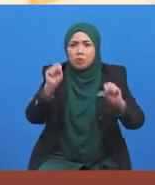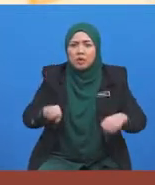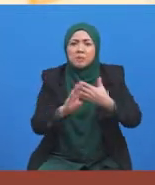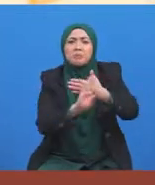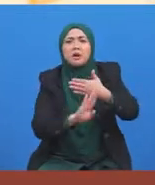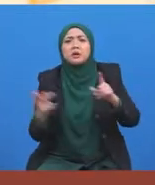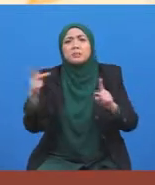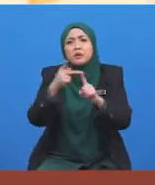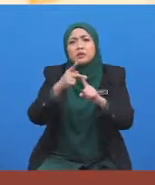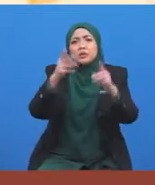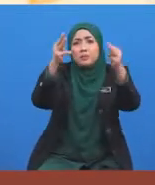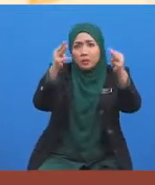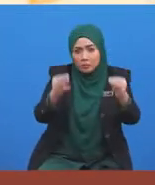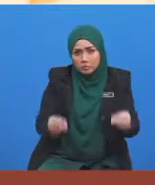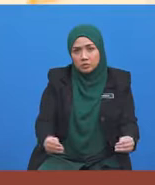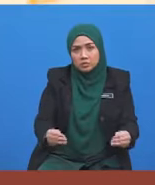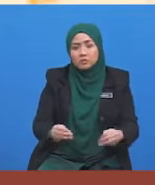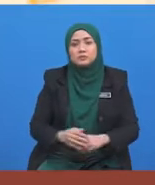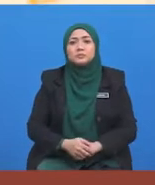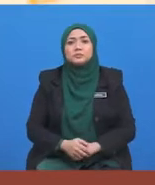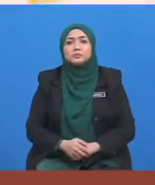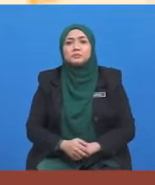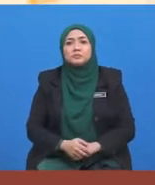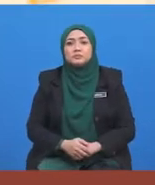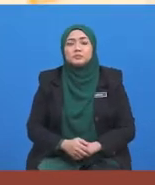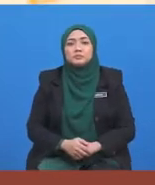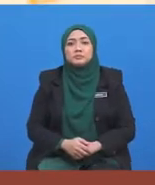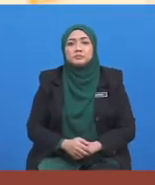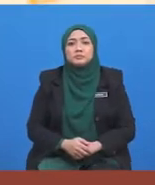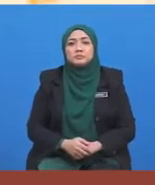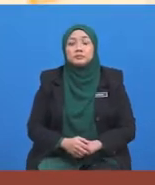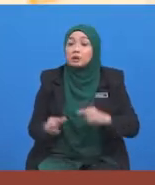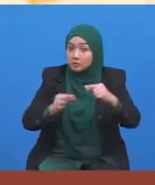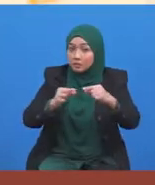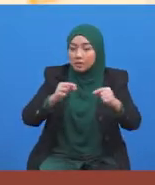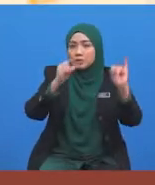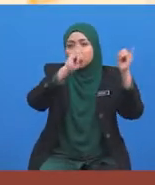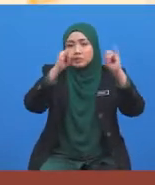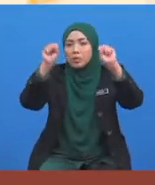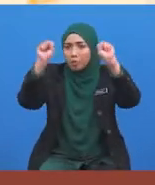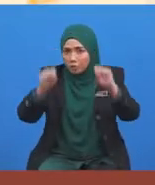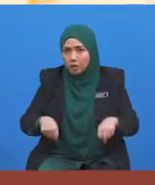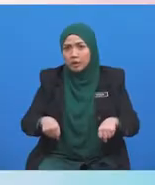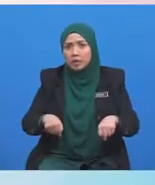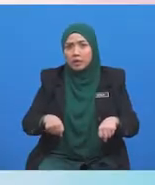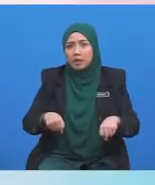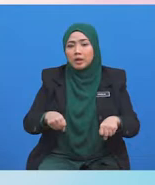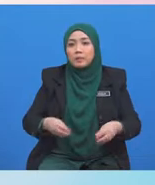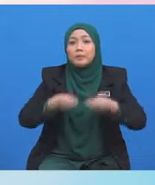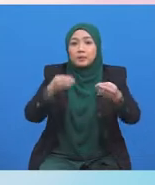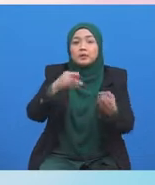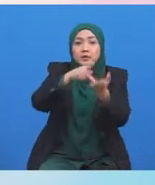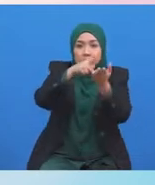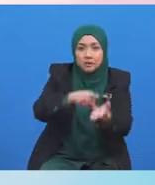sekitar. Faham pelajar? Gerakan jisim juga boleh memberikan kesan